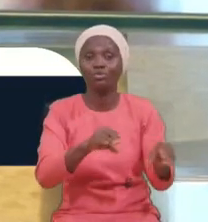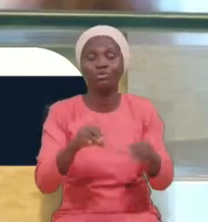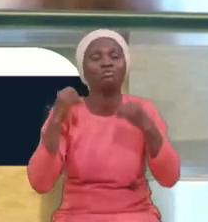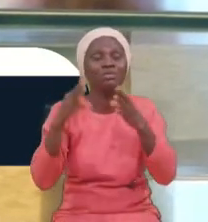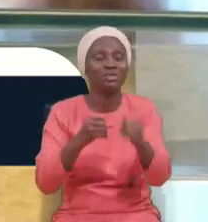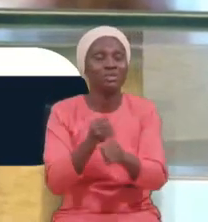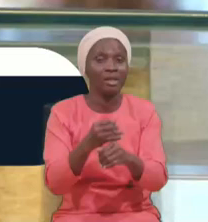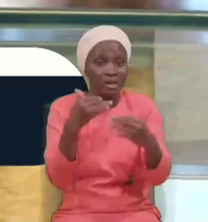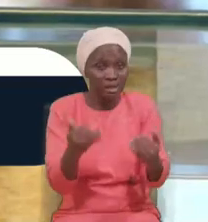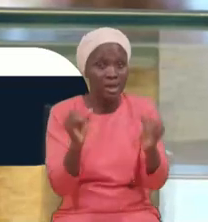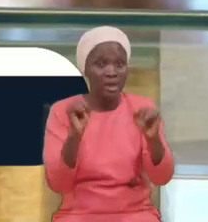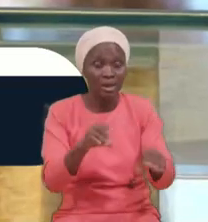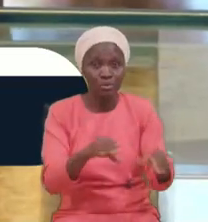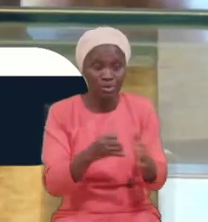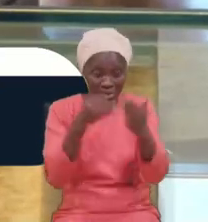ce sera